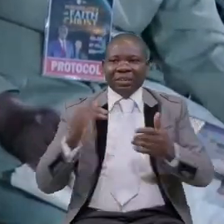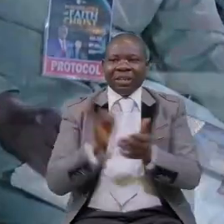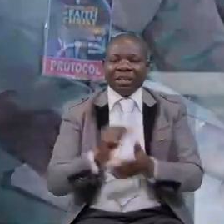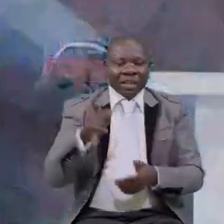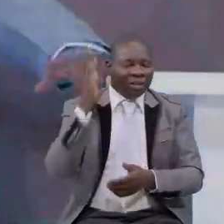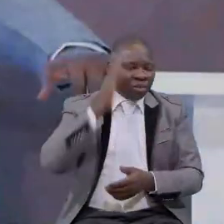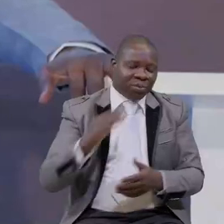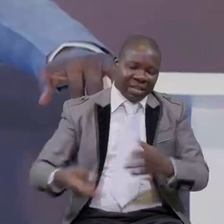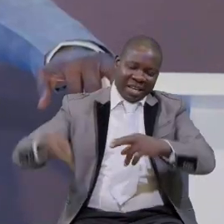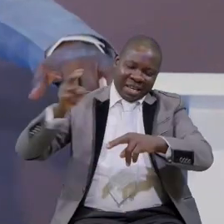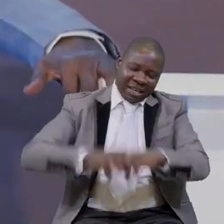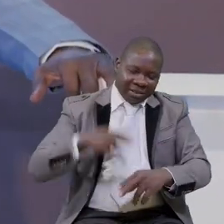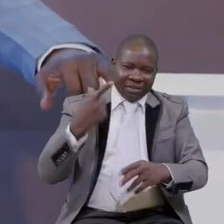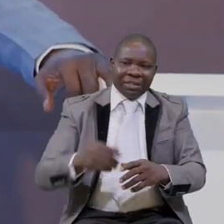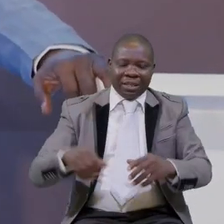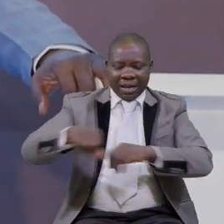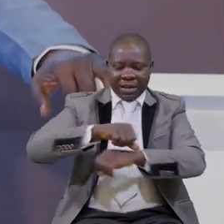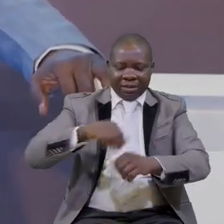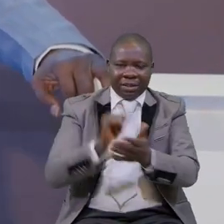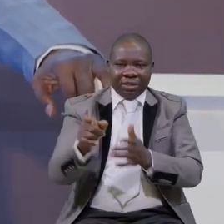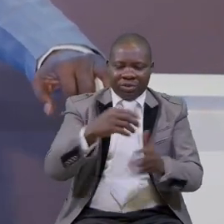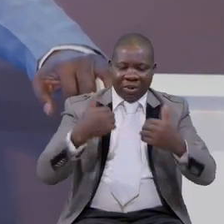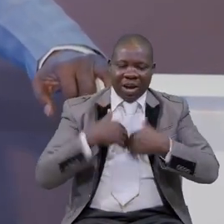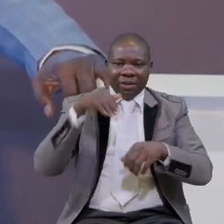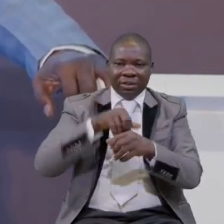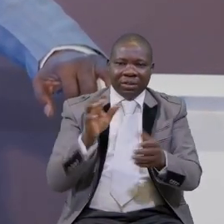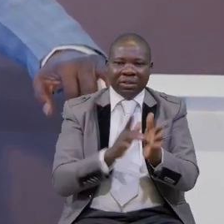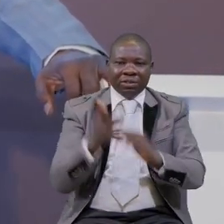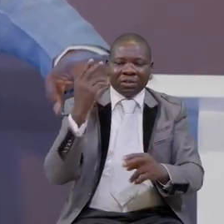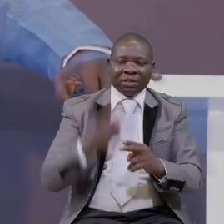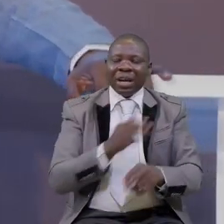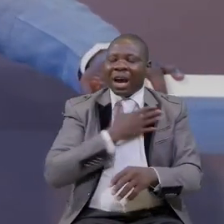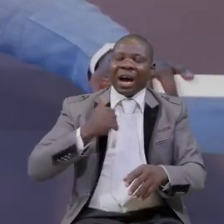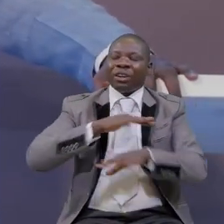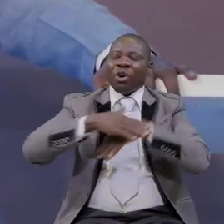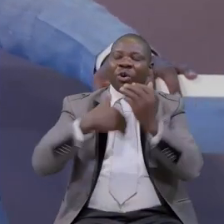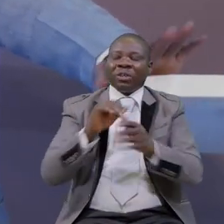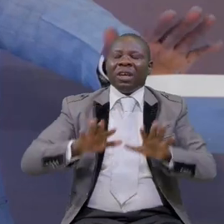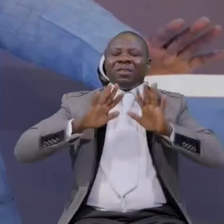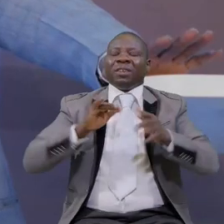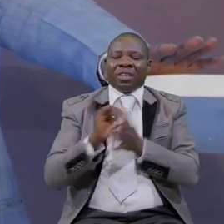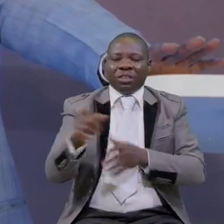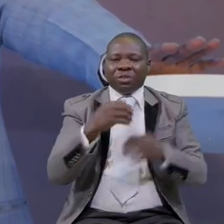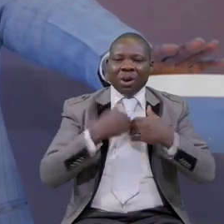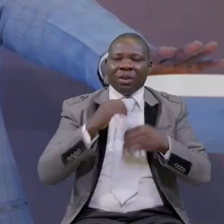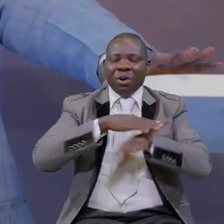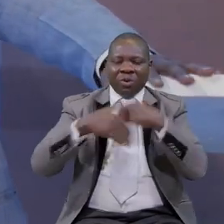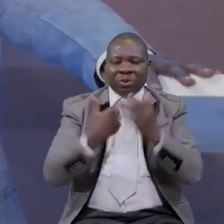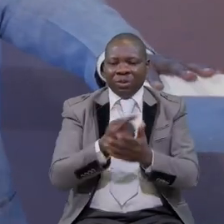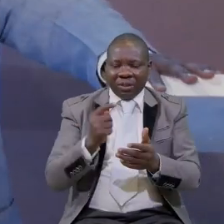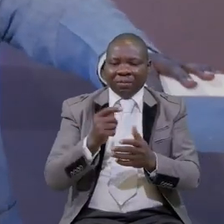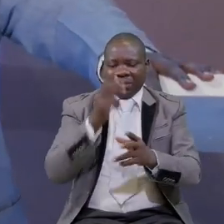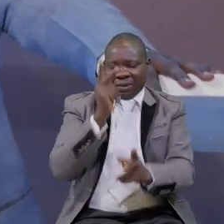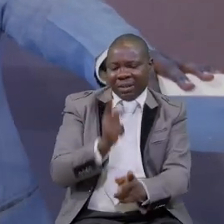va augmenter l'onction que tu as et les craintes que tu avais et toutes